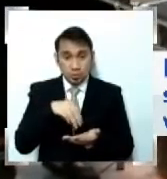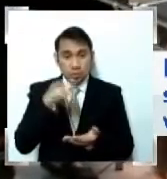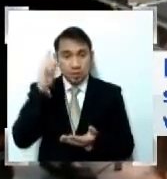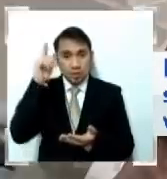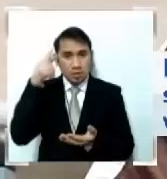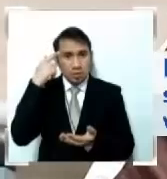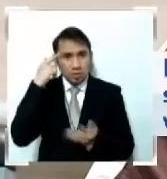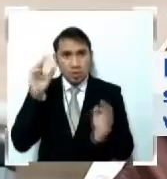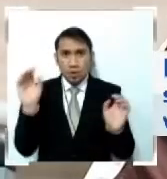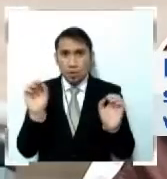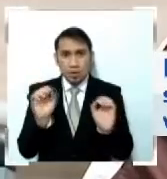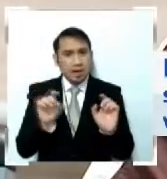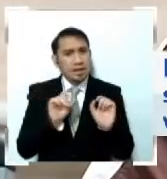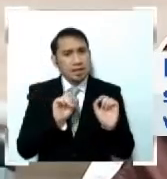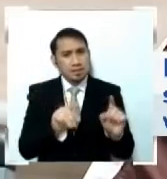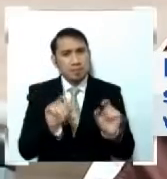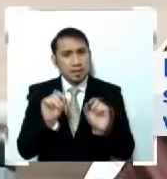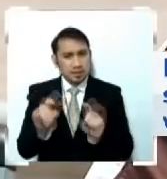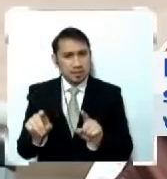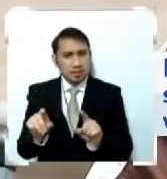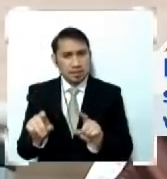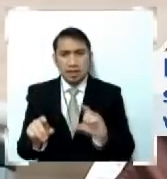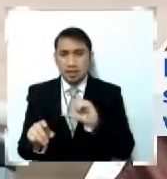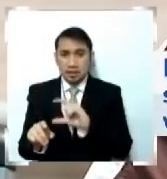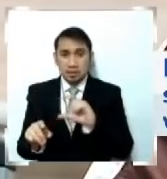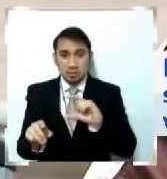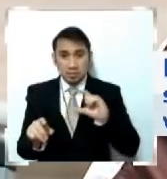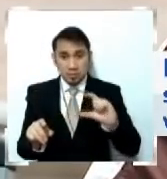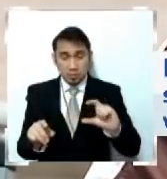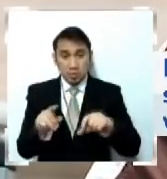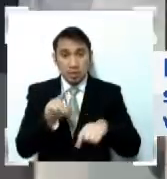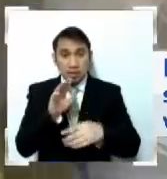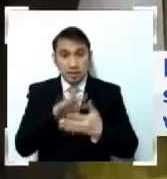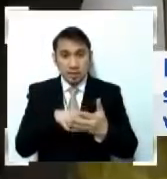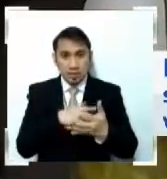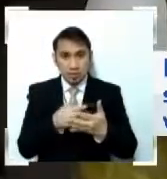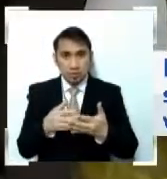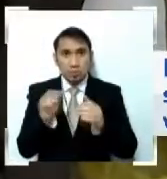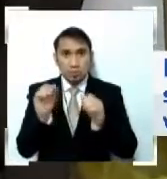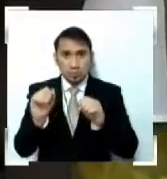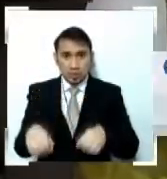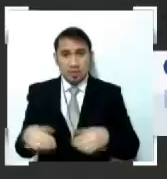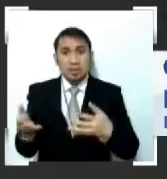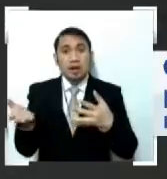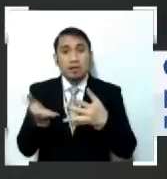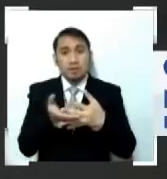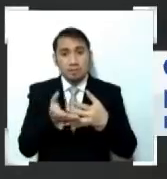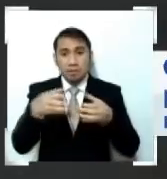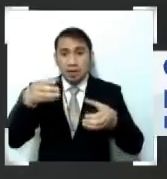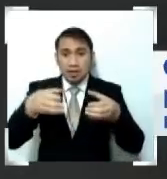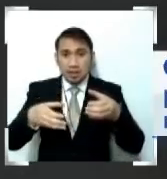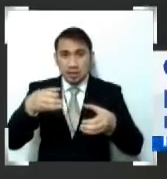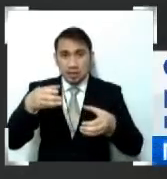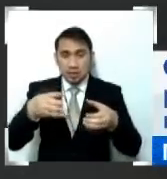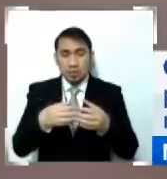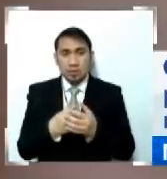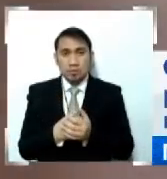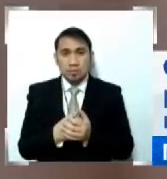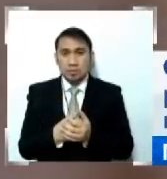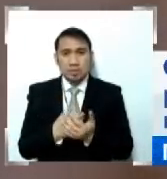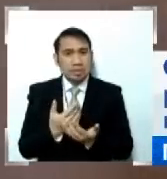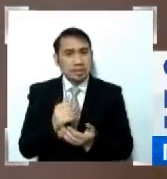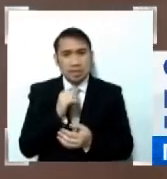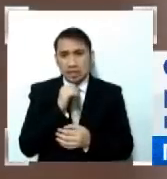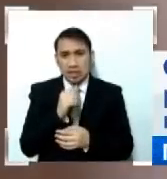sa kanila. Posibleng maharap si Kyle sa mga patong-patong na reklamo. Hindi biro ang hatid na epekto ng COVID vaccine lalo na sa